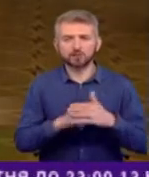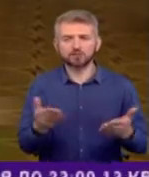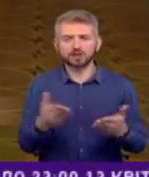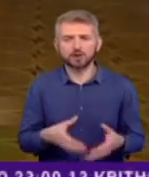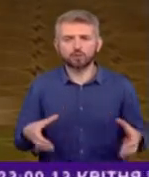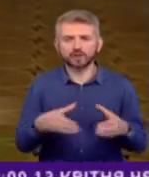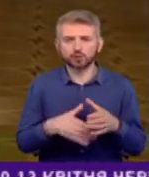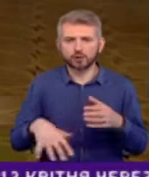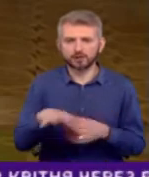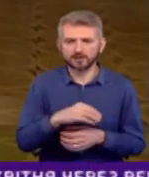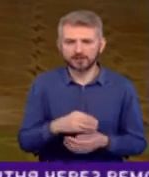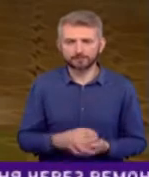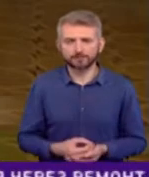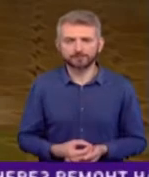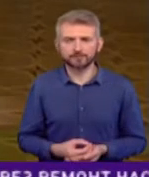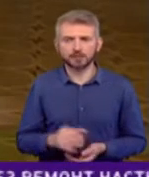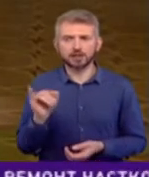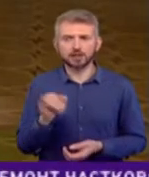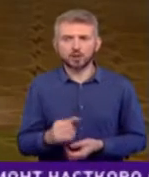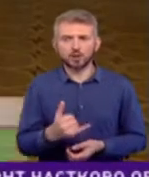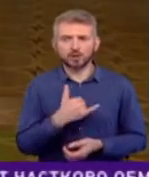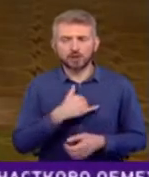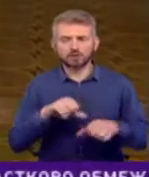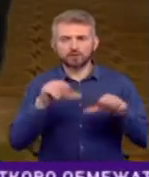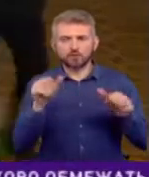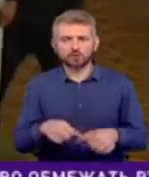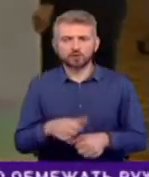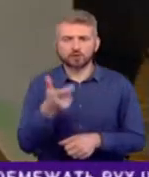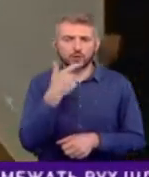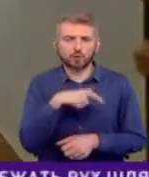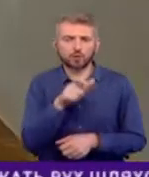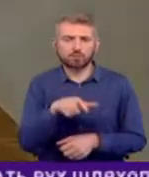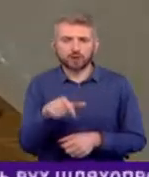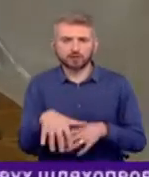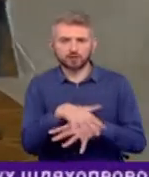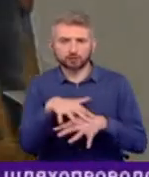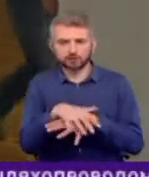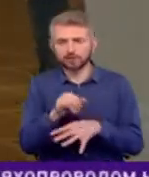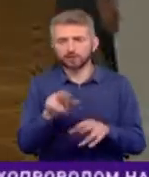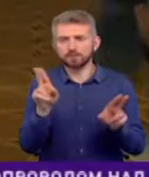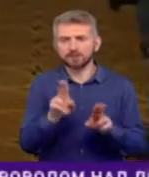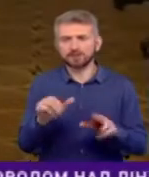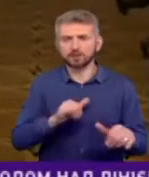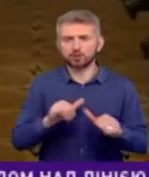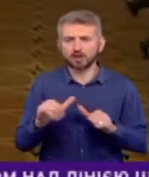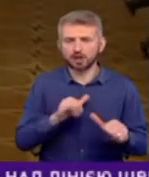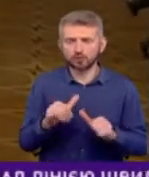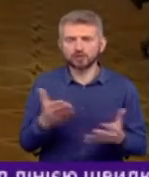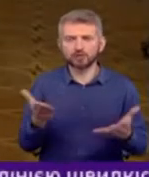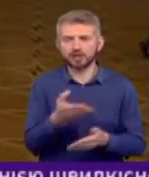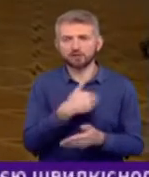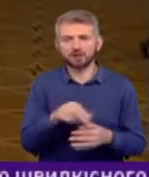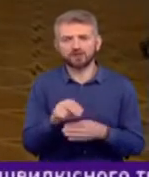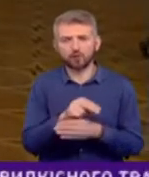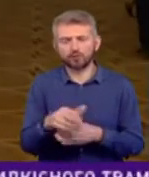об'єднує всіх. І в нас формується гуманне суспільство і принципи толерантності, в яких ми